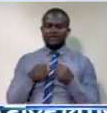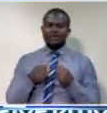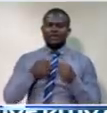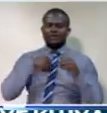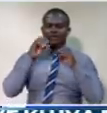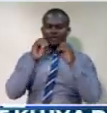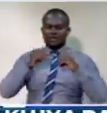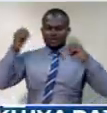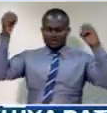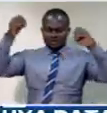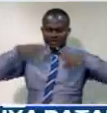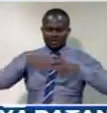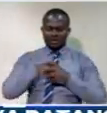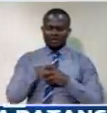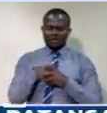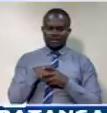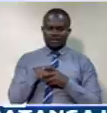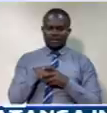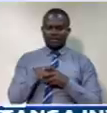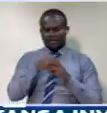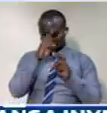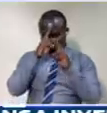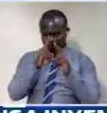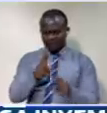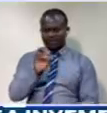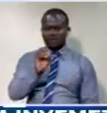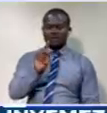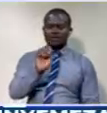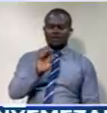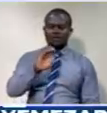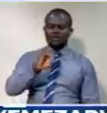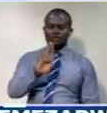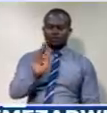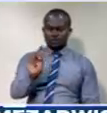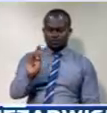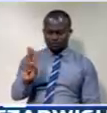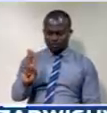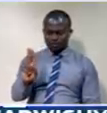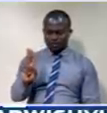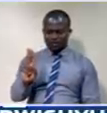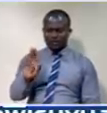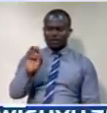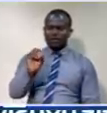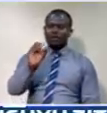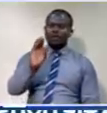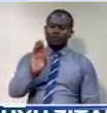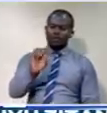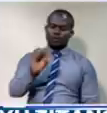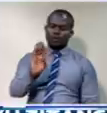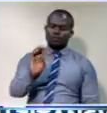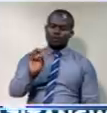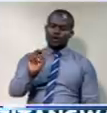afite icyicaro I Kigali. Bwana Okechuk Daniel Ogbonaya